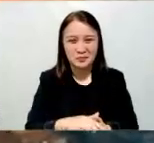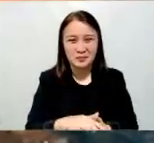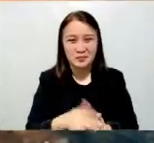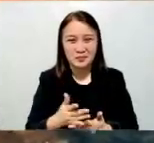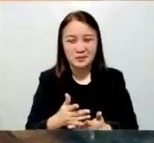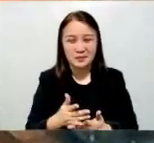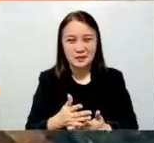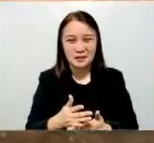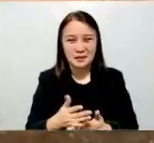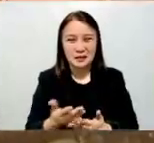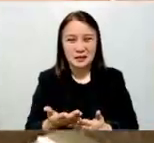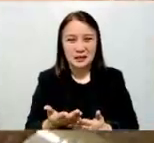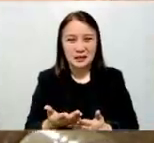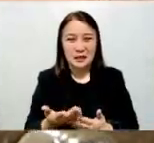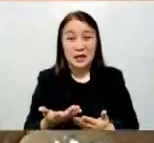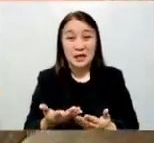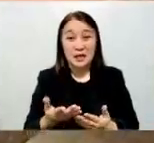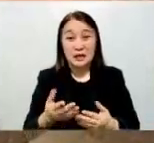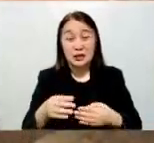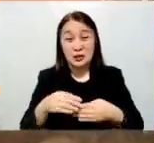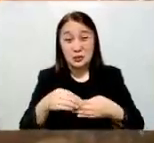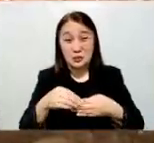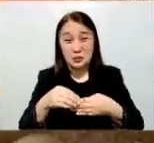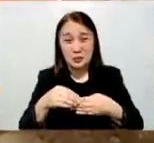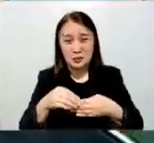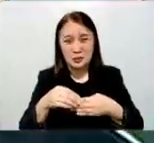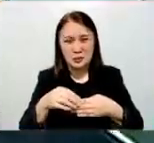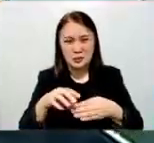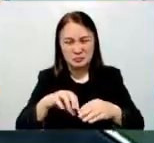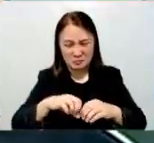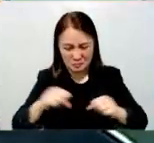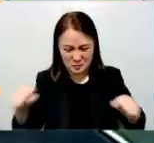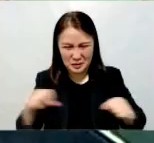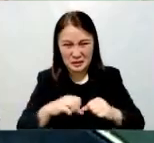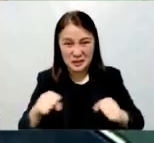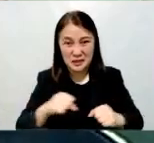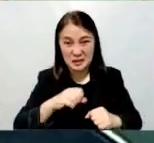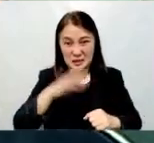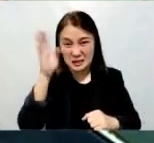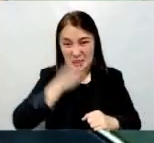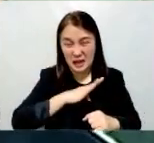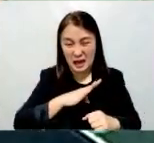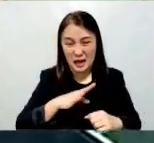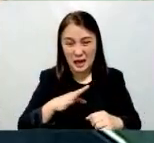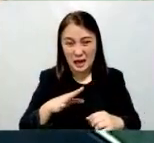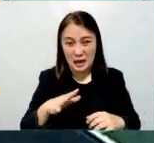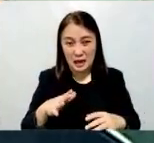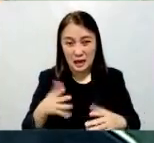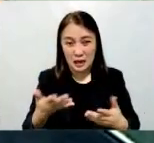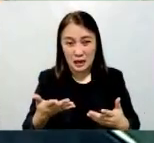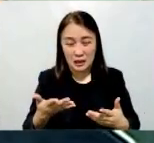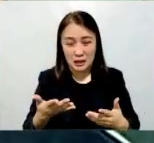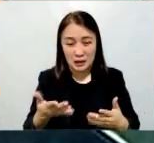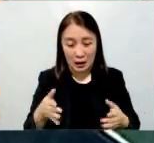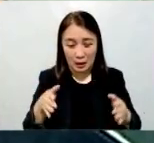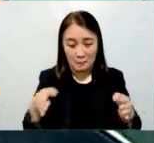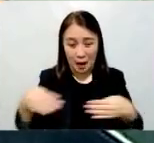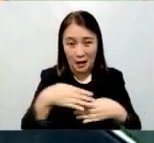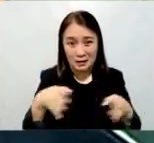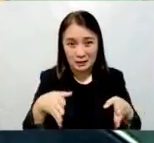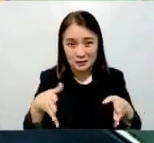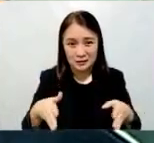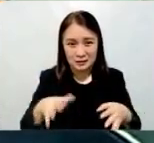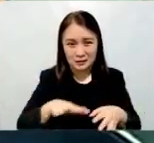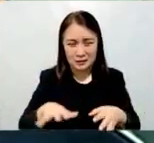beef. Lagas-lagas na yung kanyang packaging. Nakatambad na lang yung laman ng mga boxes na